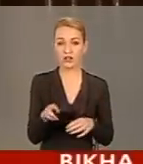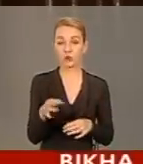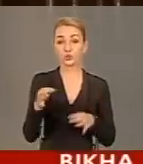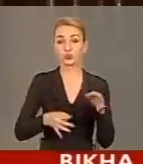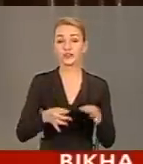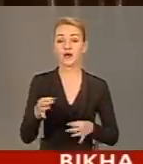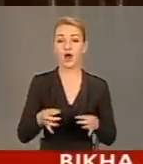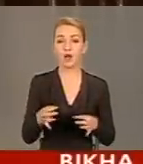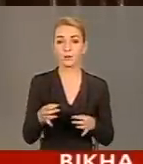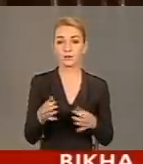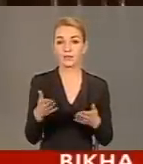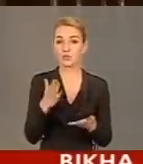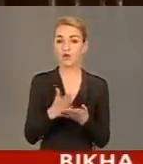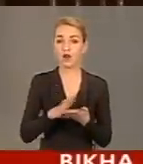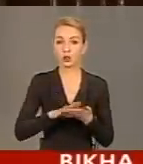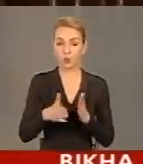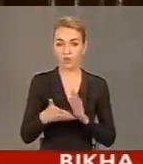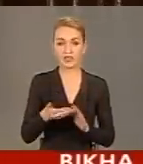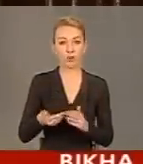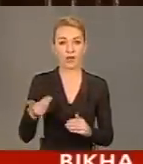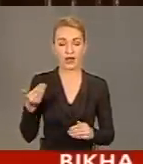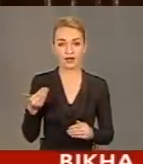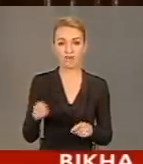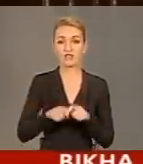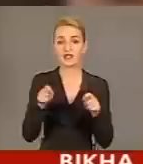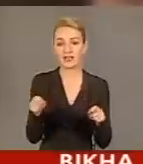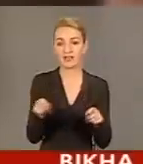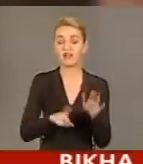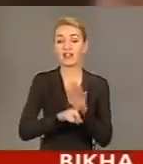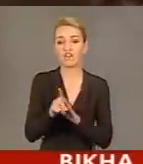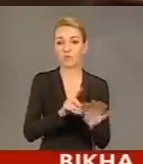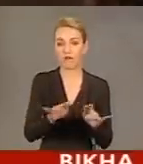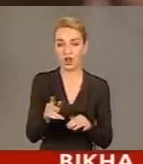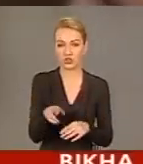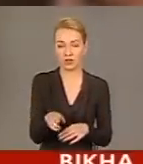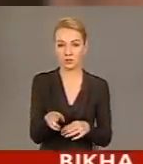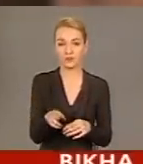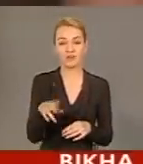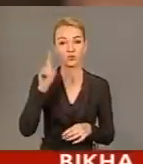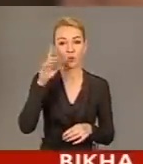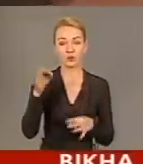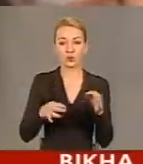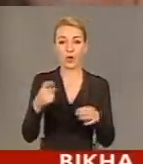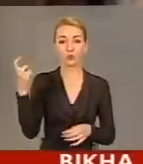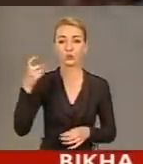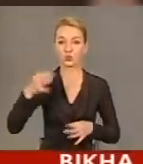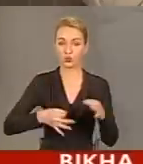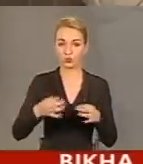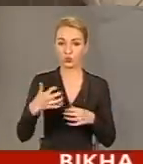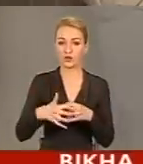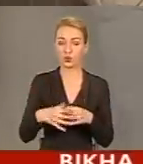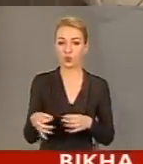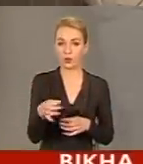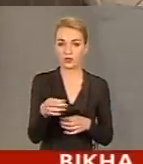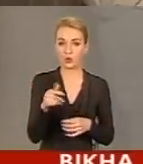яким існувала домовленість попередня, відкрив провадження. Провадження відкрив відомий суддя господарського суду Херсонської